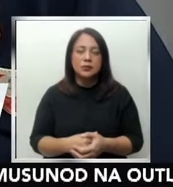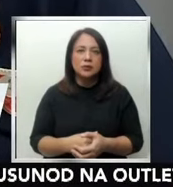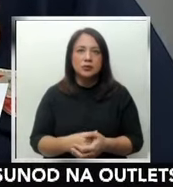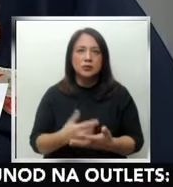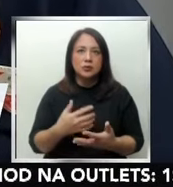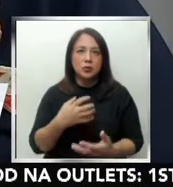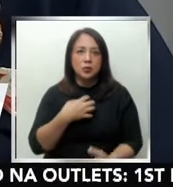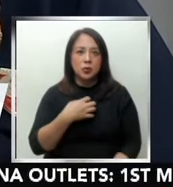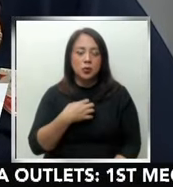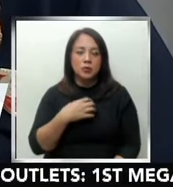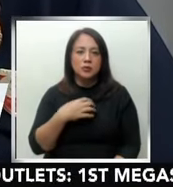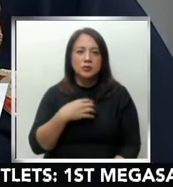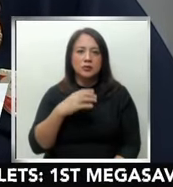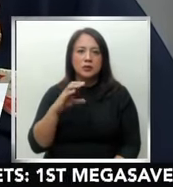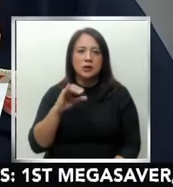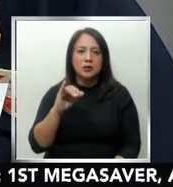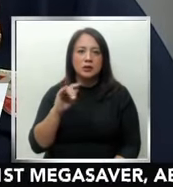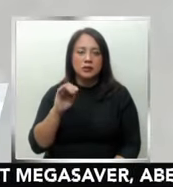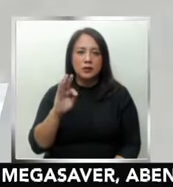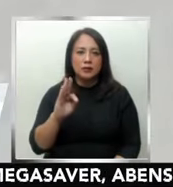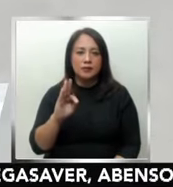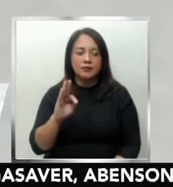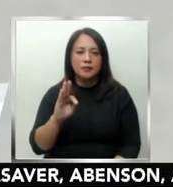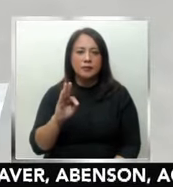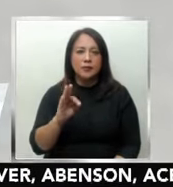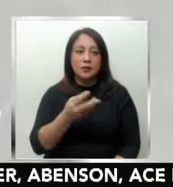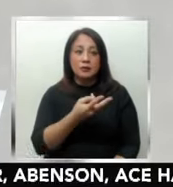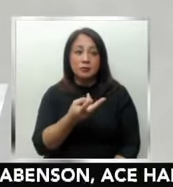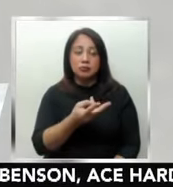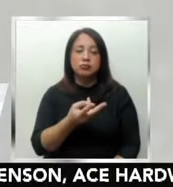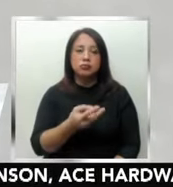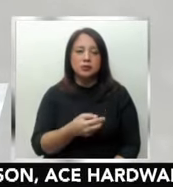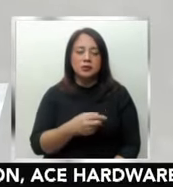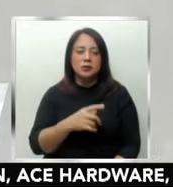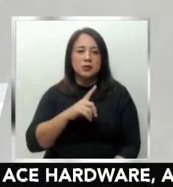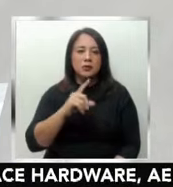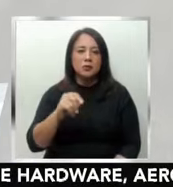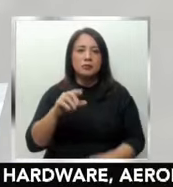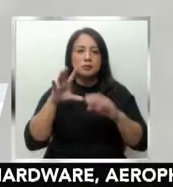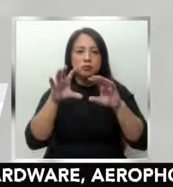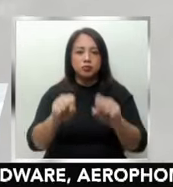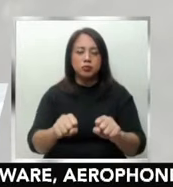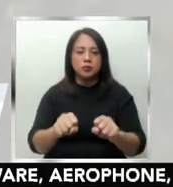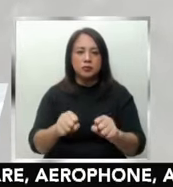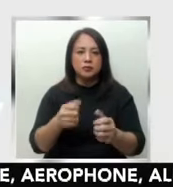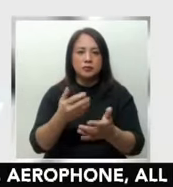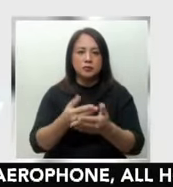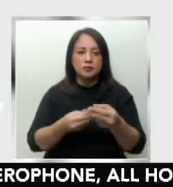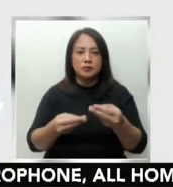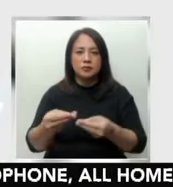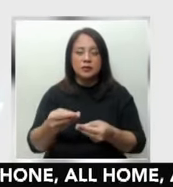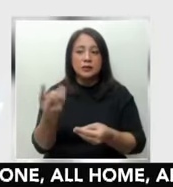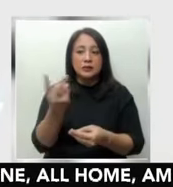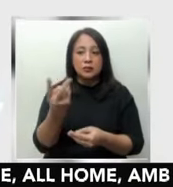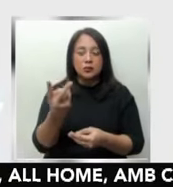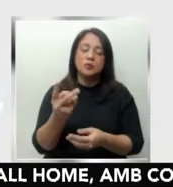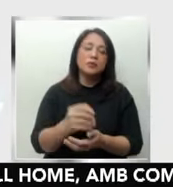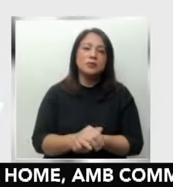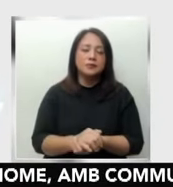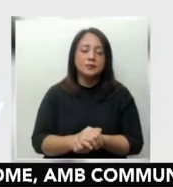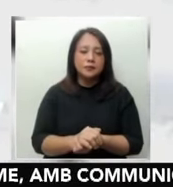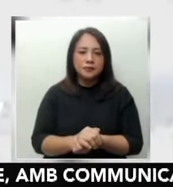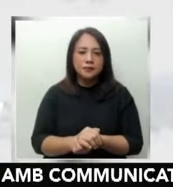citf itong complainant Agad din namang naaresto sa enet operation sina major Torres at si patrolman